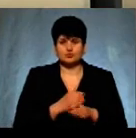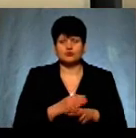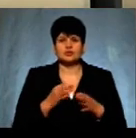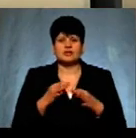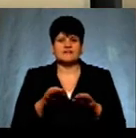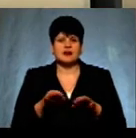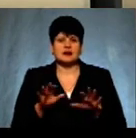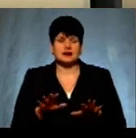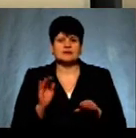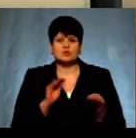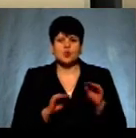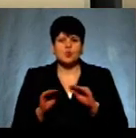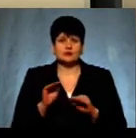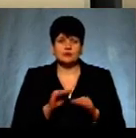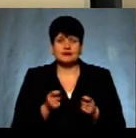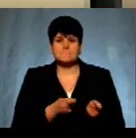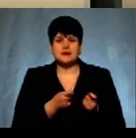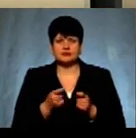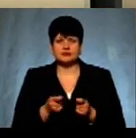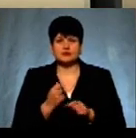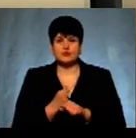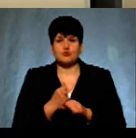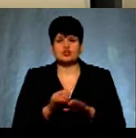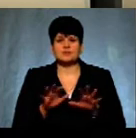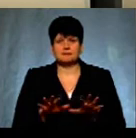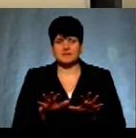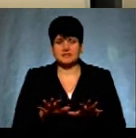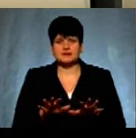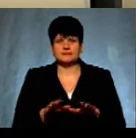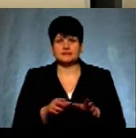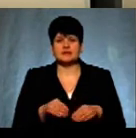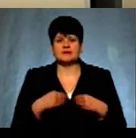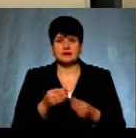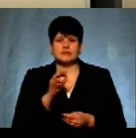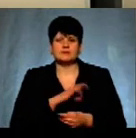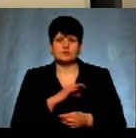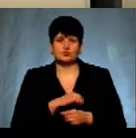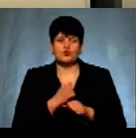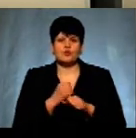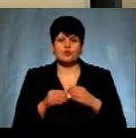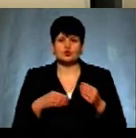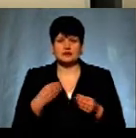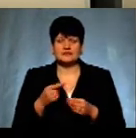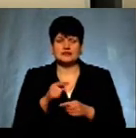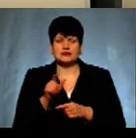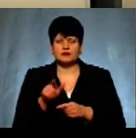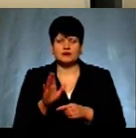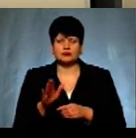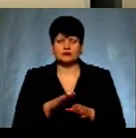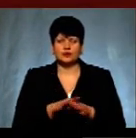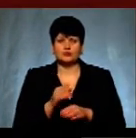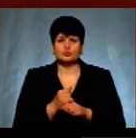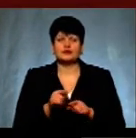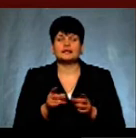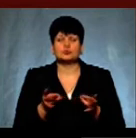також буде укомплектована і буде приносити робоче місце, буде приносити прибуток роботодавцю, чи там людина буде виконувати ту роботу, яка